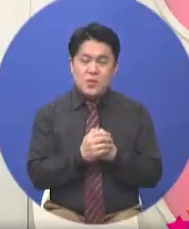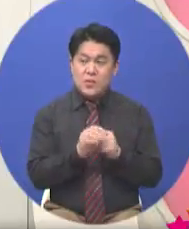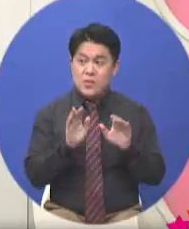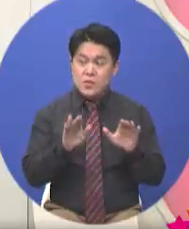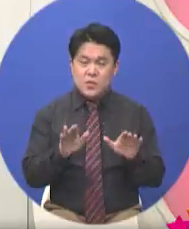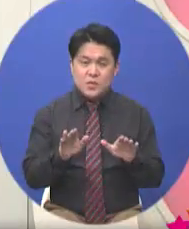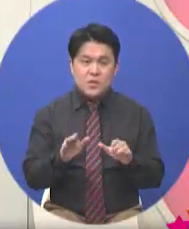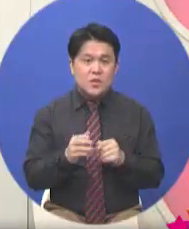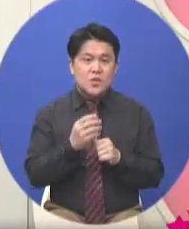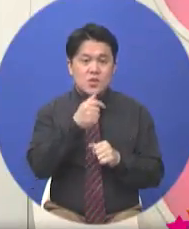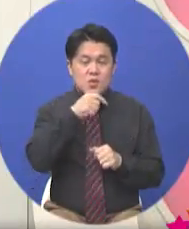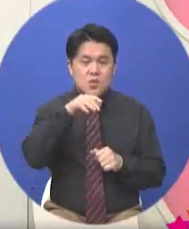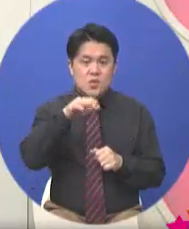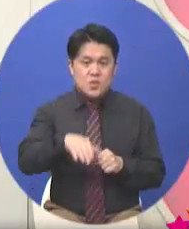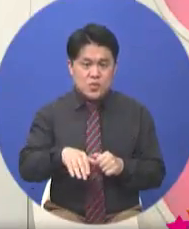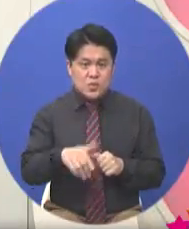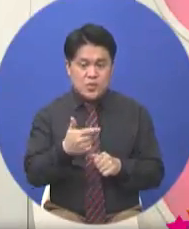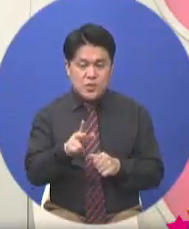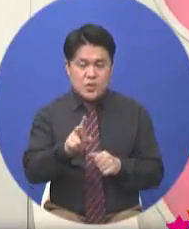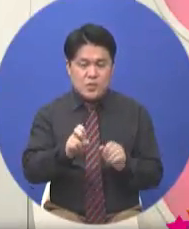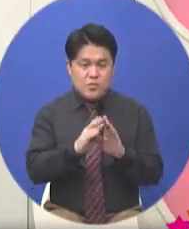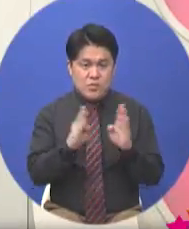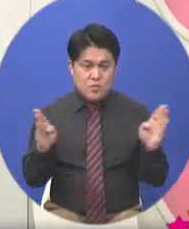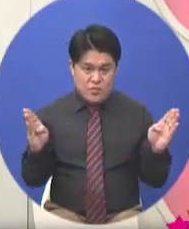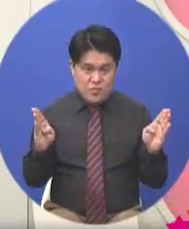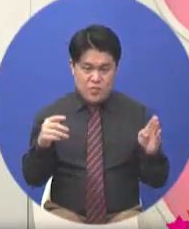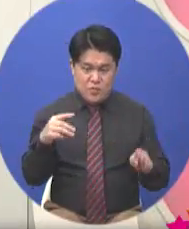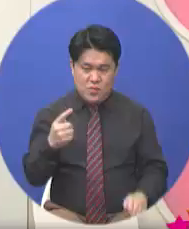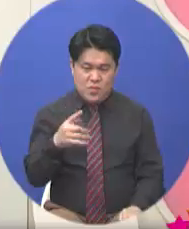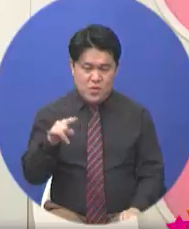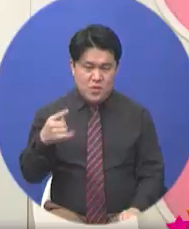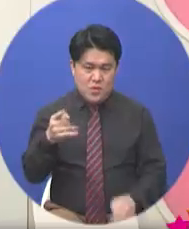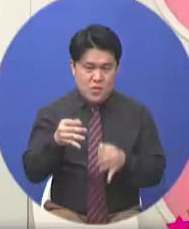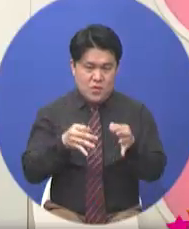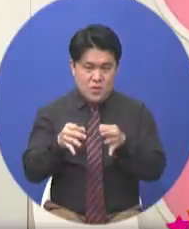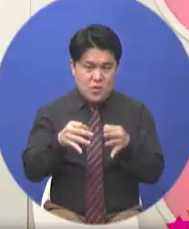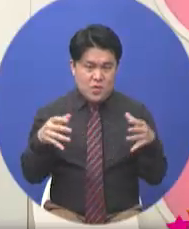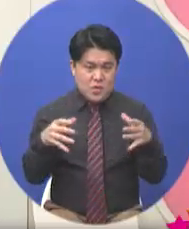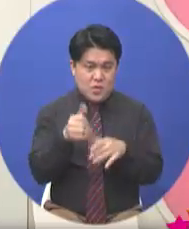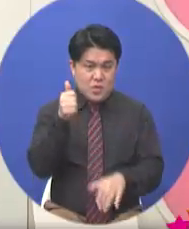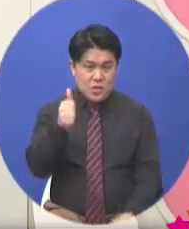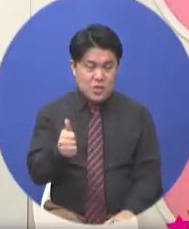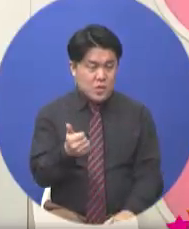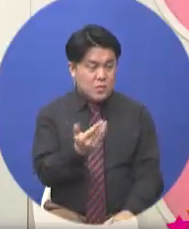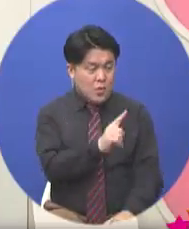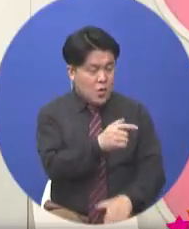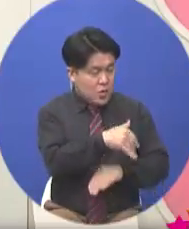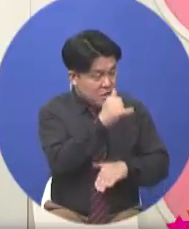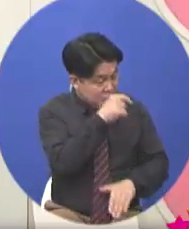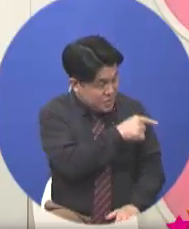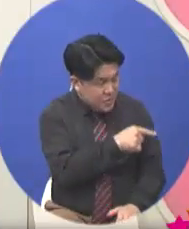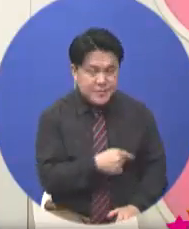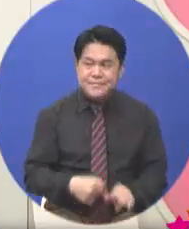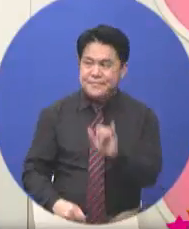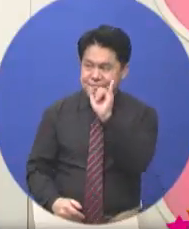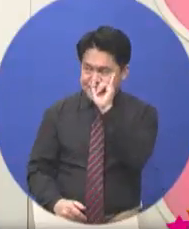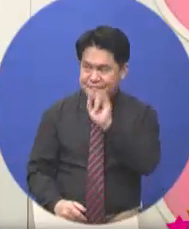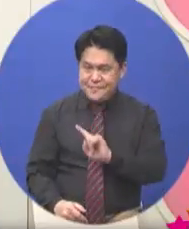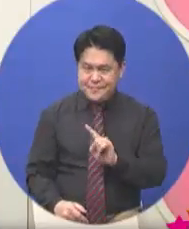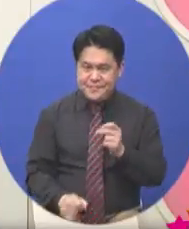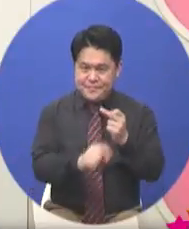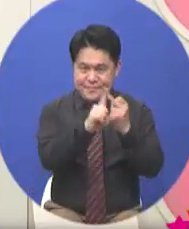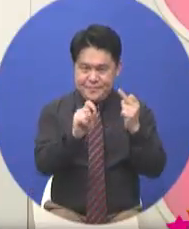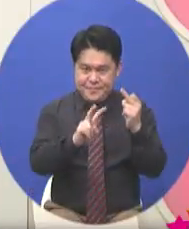남문 로데오 상인회 회장님이 되셨는데 네. 혹시나 또 12월에는 뭔가 계획하고 계시는 일은 없으신지? 저요? 예. 있어요.